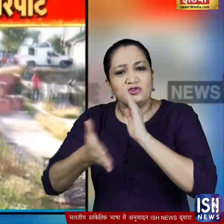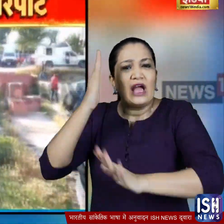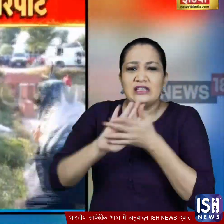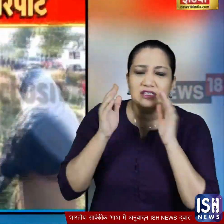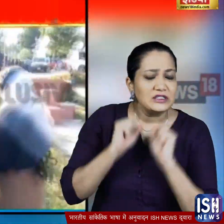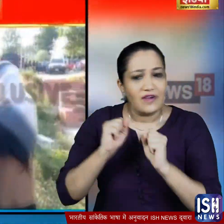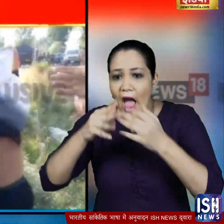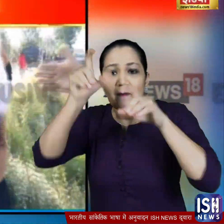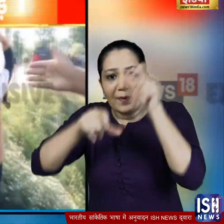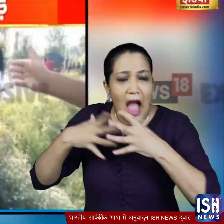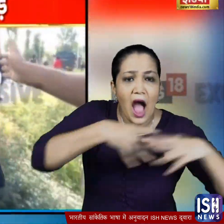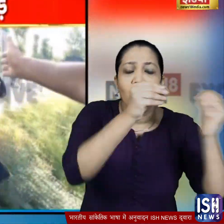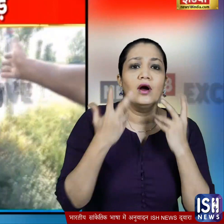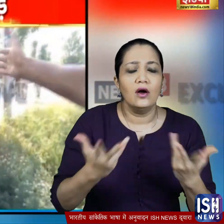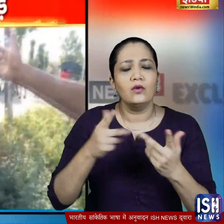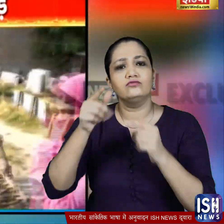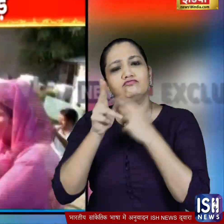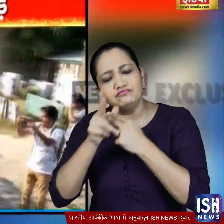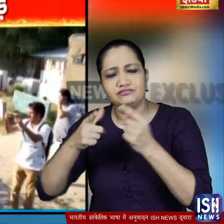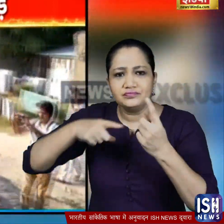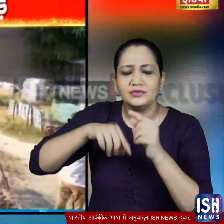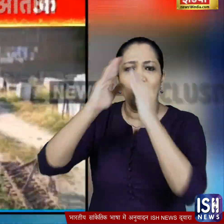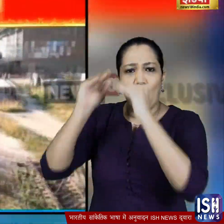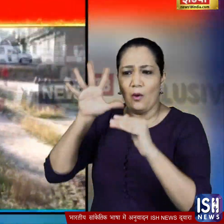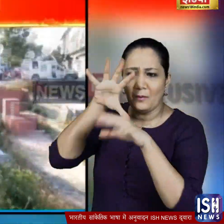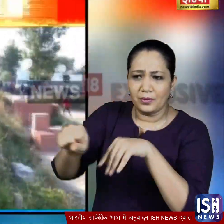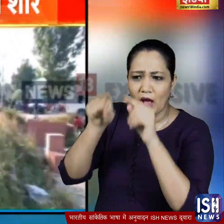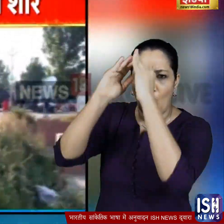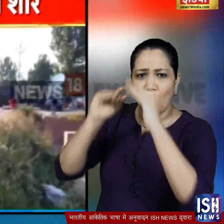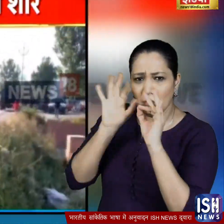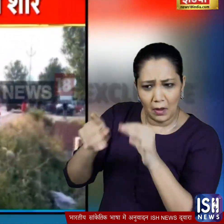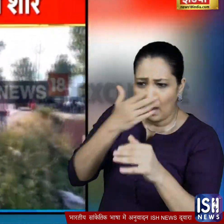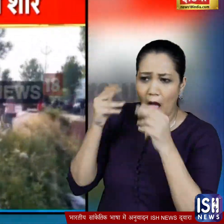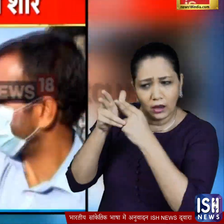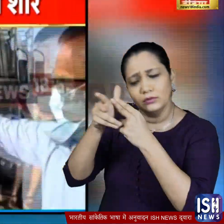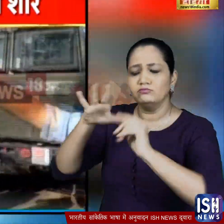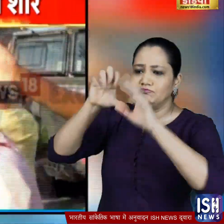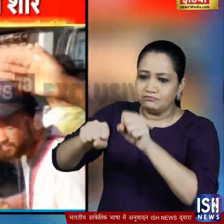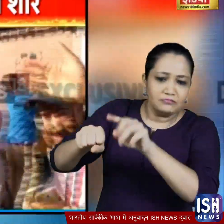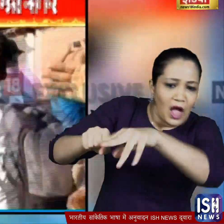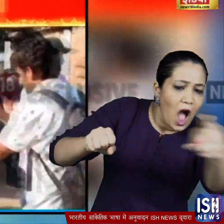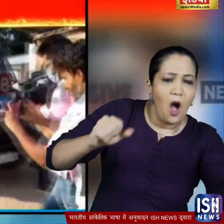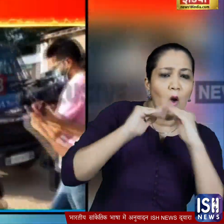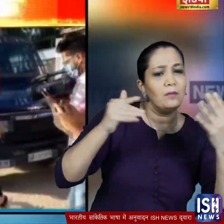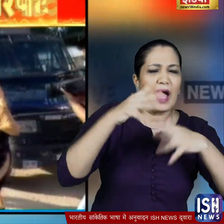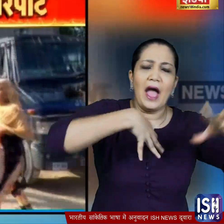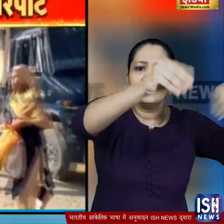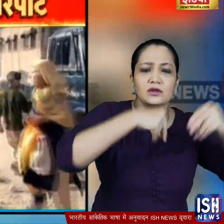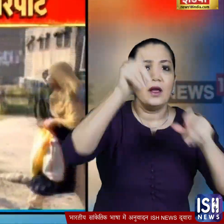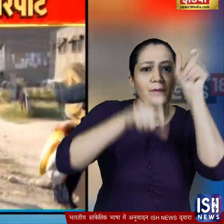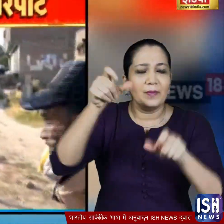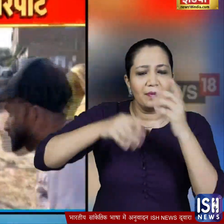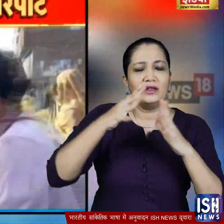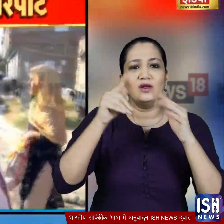खाली कराने की थी। सुरक्षा बल ने आतंकियों के ठिकाने की पहचान करते ही इलाके को खाली कराना शुरू कर दिया। आप देख रहे हैं कि सिविलियंस जो वहां पे फंसे